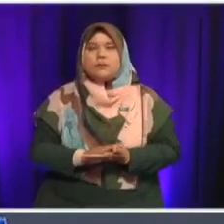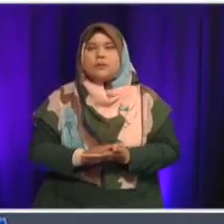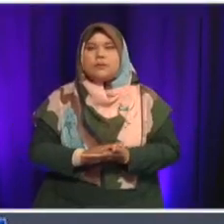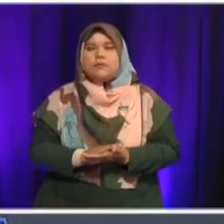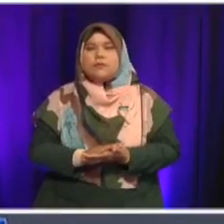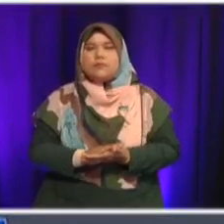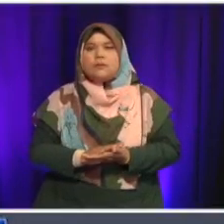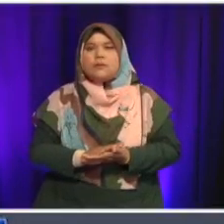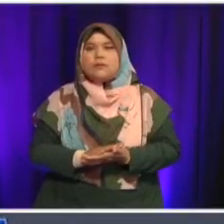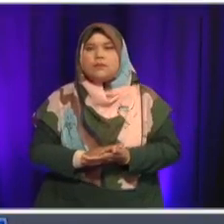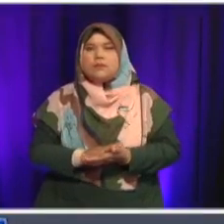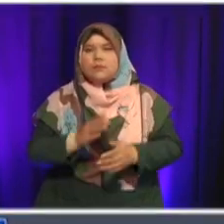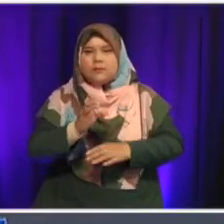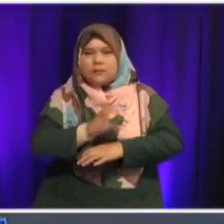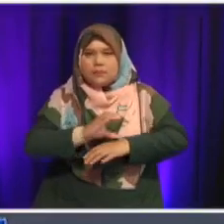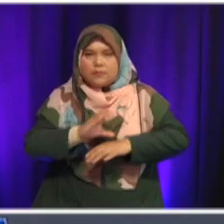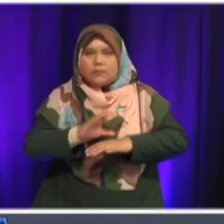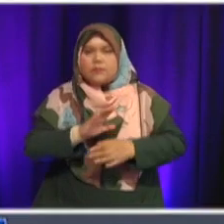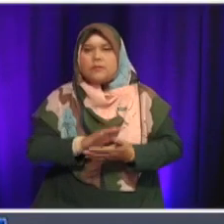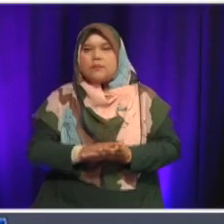dan juga bahan